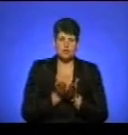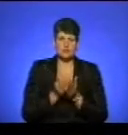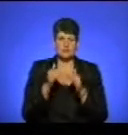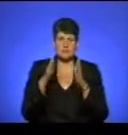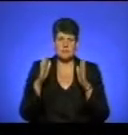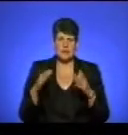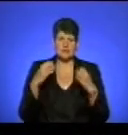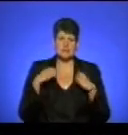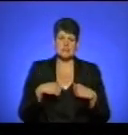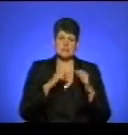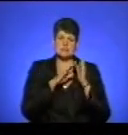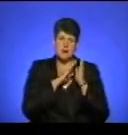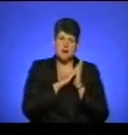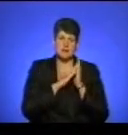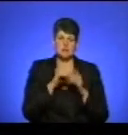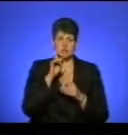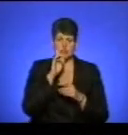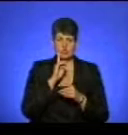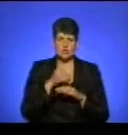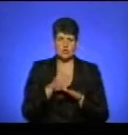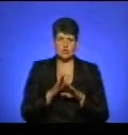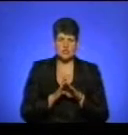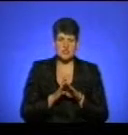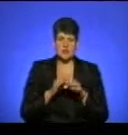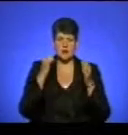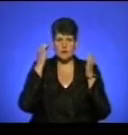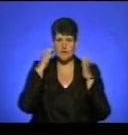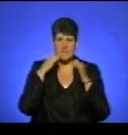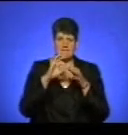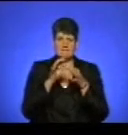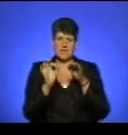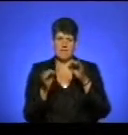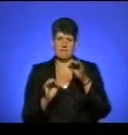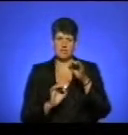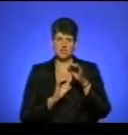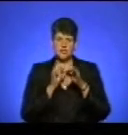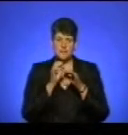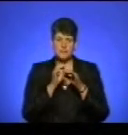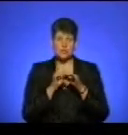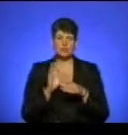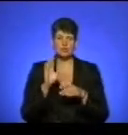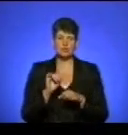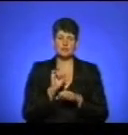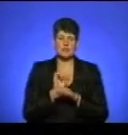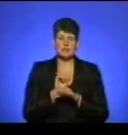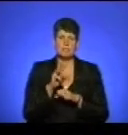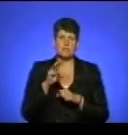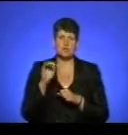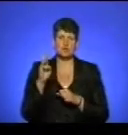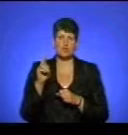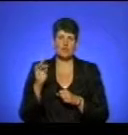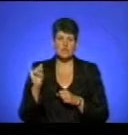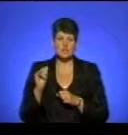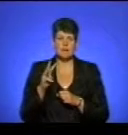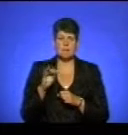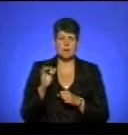намет-спальник, зручне взуття, головний убір та вервичку. Хода зупинятиметься на перепочинок у Мишковичах і Микулинцях 1-го дня і 2-го